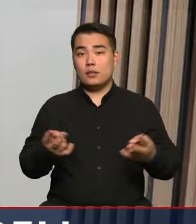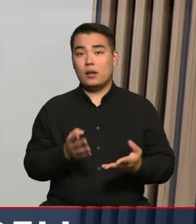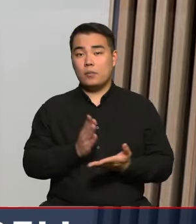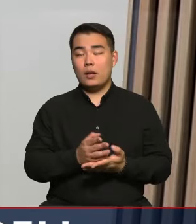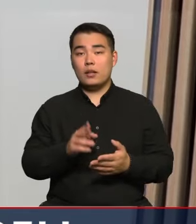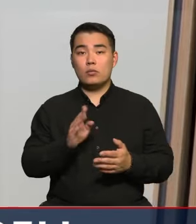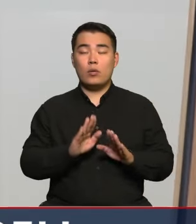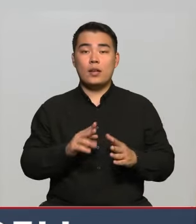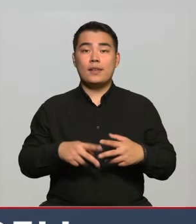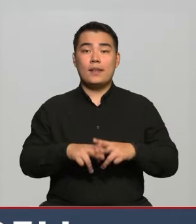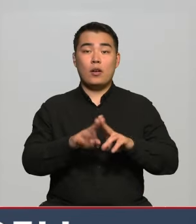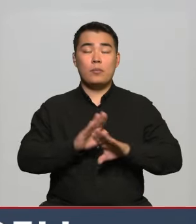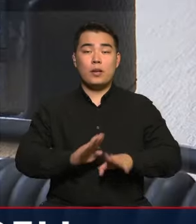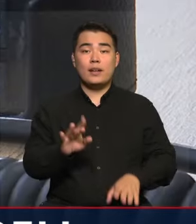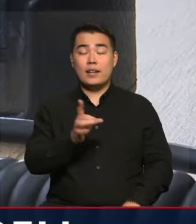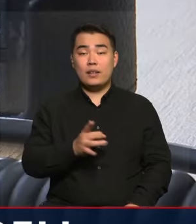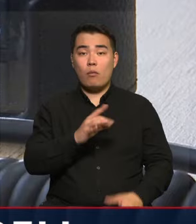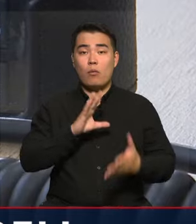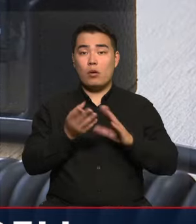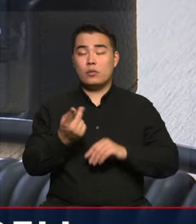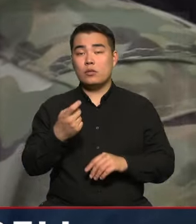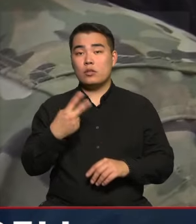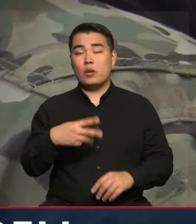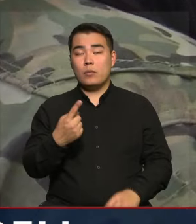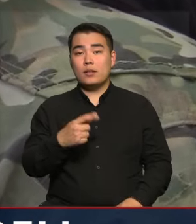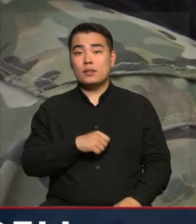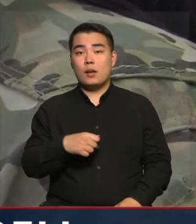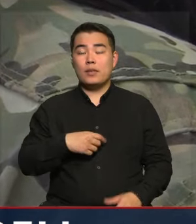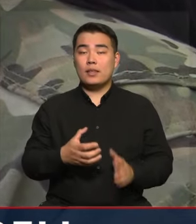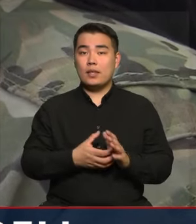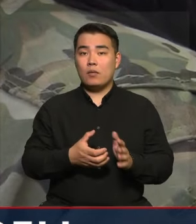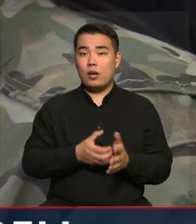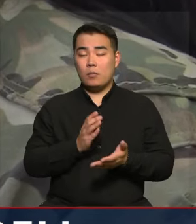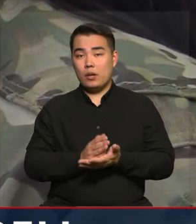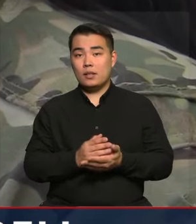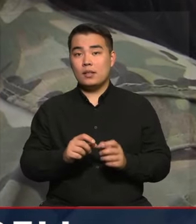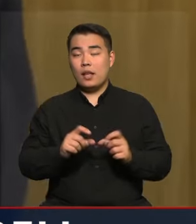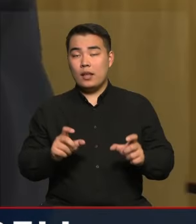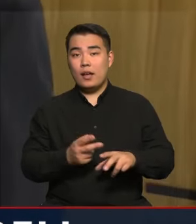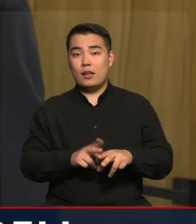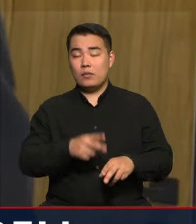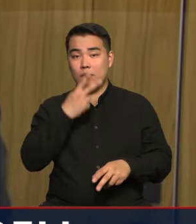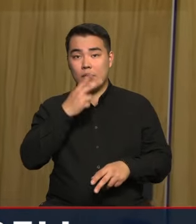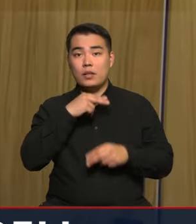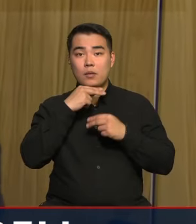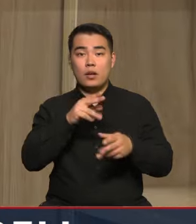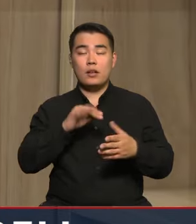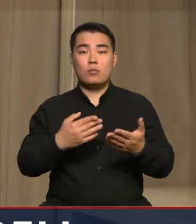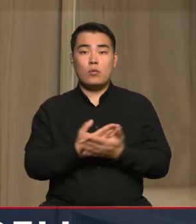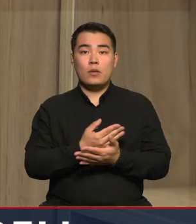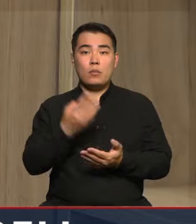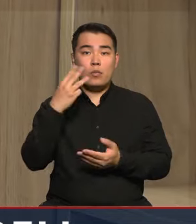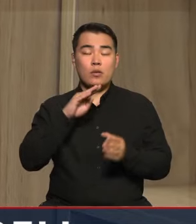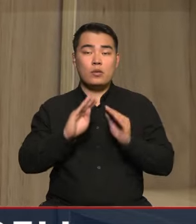Тек Елордада ғана емес, жалпы республикада 121 өрт сөндіру бөлімі тапшы. Президент бұл мәселеге тағы назар аударып, мұндай жаңа модульді